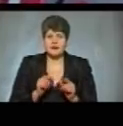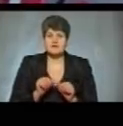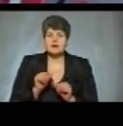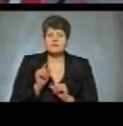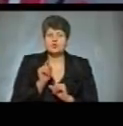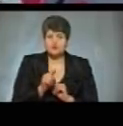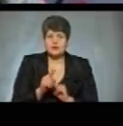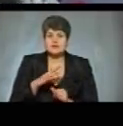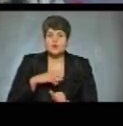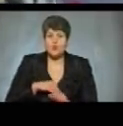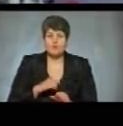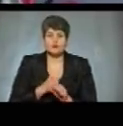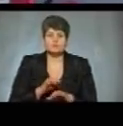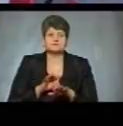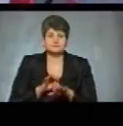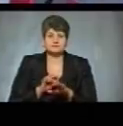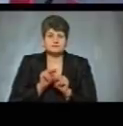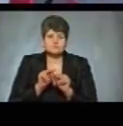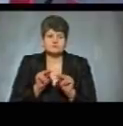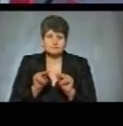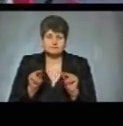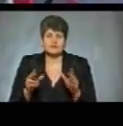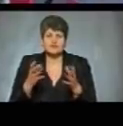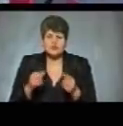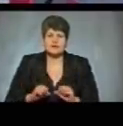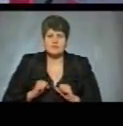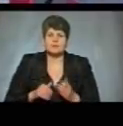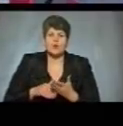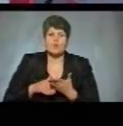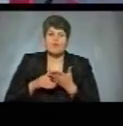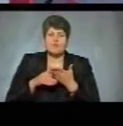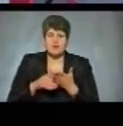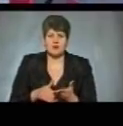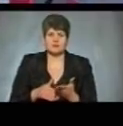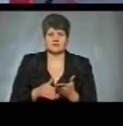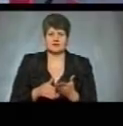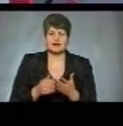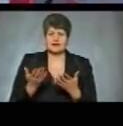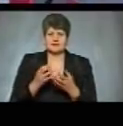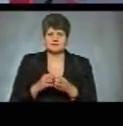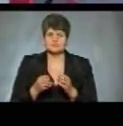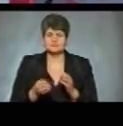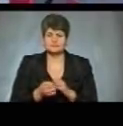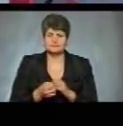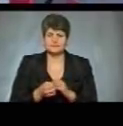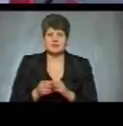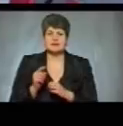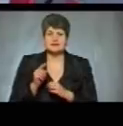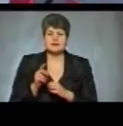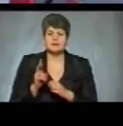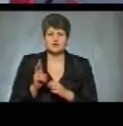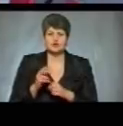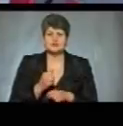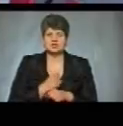що якась духовна робота йде з солдатами, ми ще намагаємося допомагати, закриваємо якісь пробіли з тими хлопцями, які,